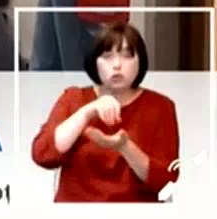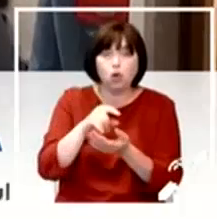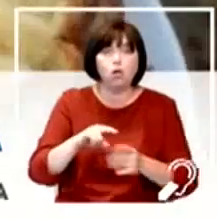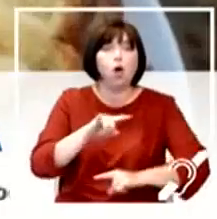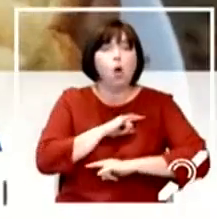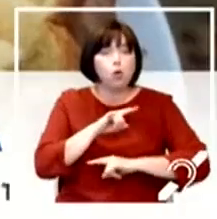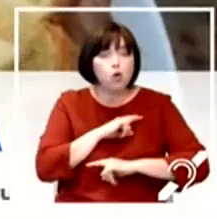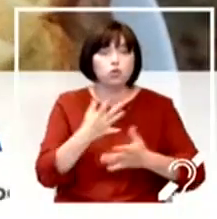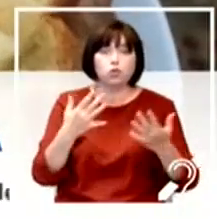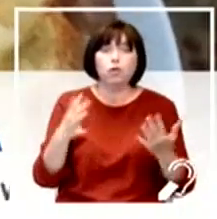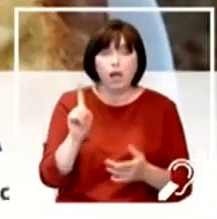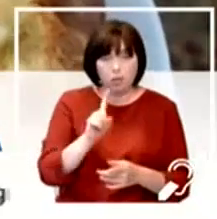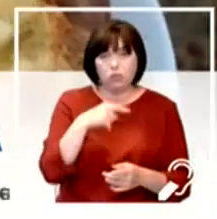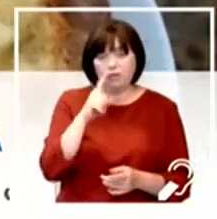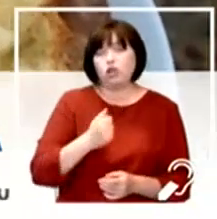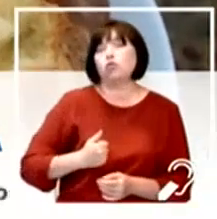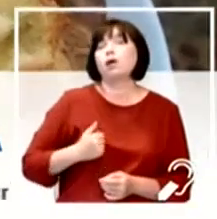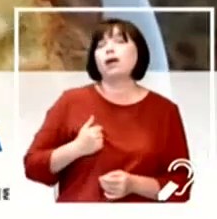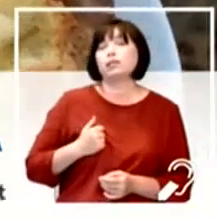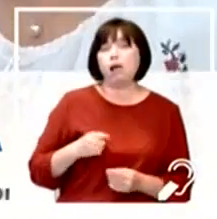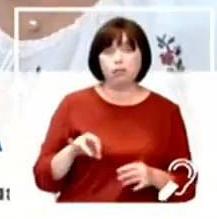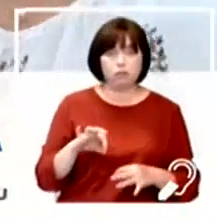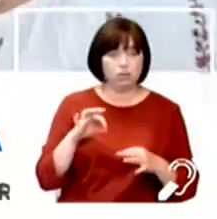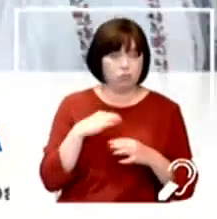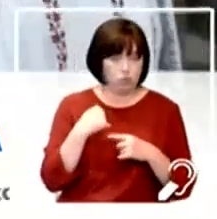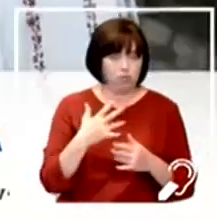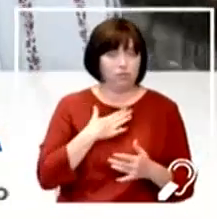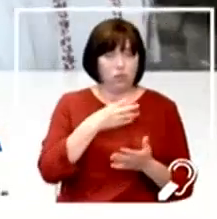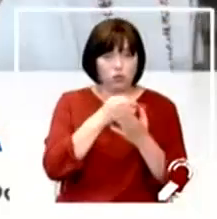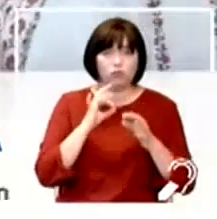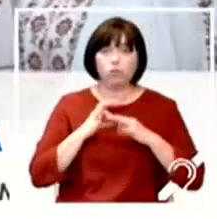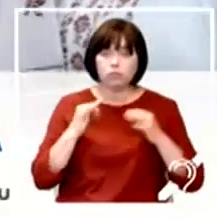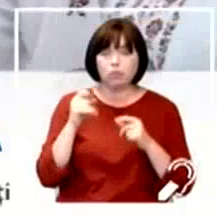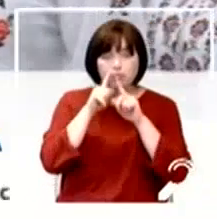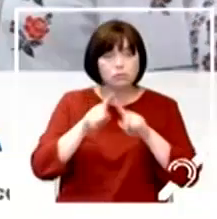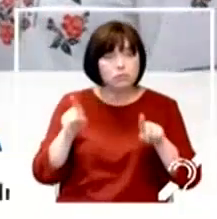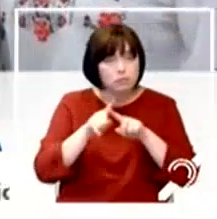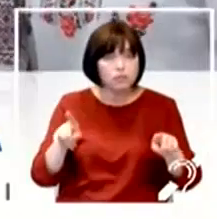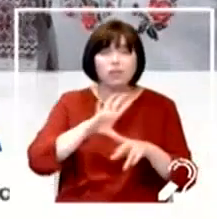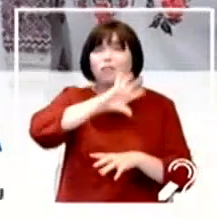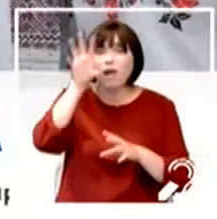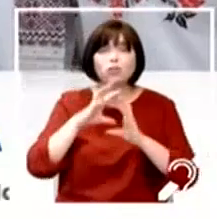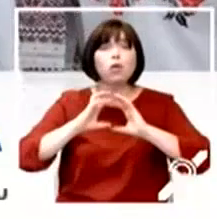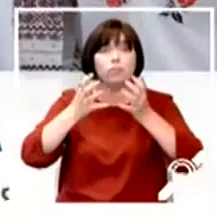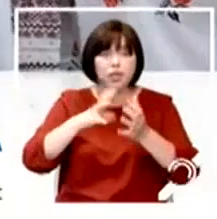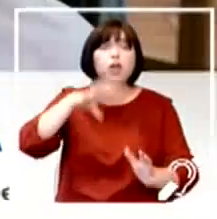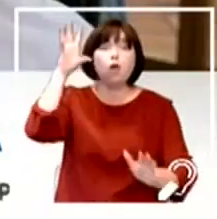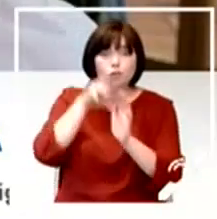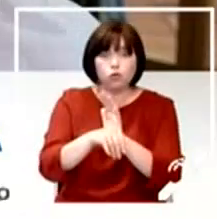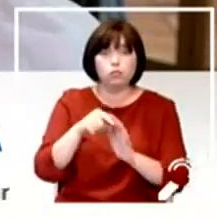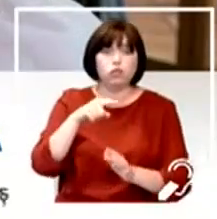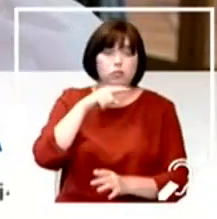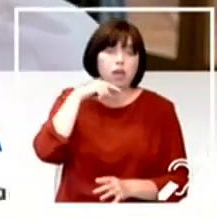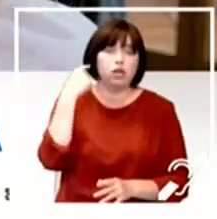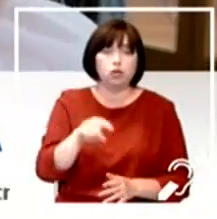au declarat că sunt mândri să poarte ei românească și să o promoveze în toată lumea, inclusiv la Moscova. Un cetățean